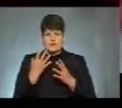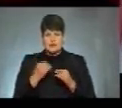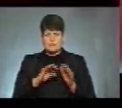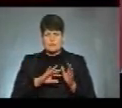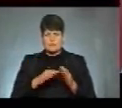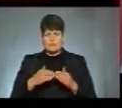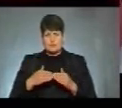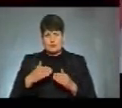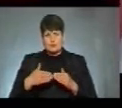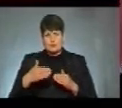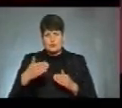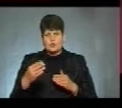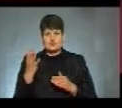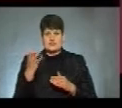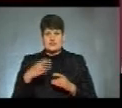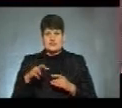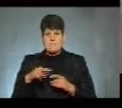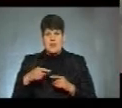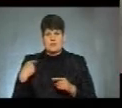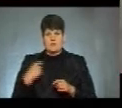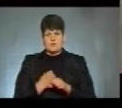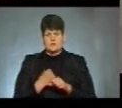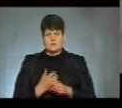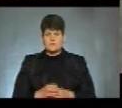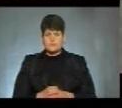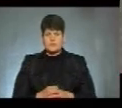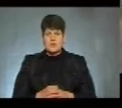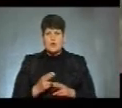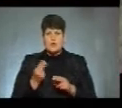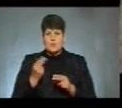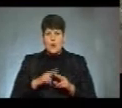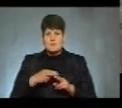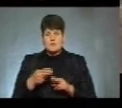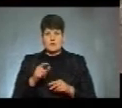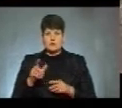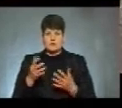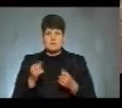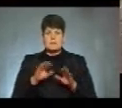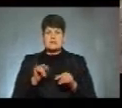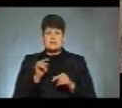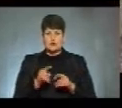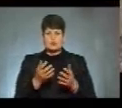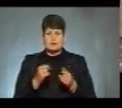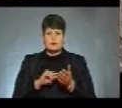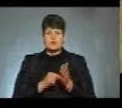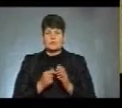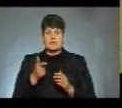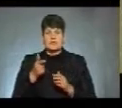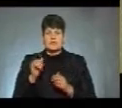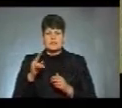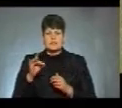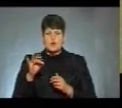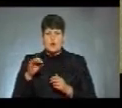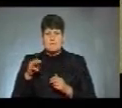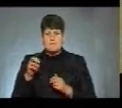400 кювета. Працюємо другий день. Компенсацію люди отримають після того, коли громада отримає довідку з гідрометеоцентру про